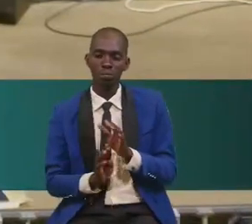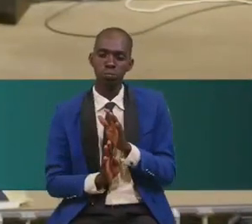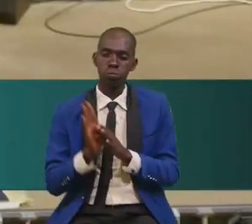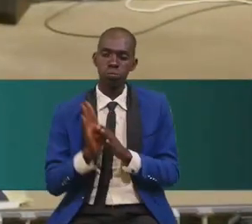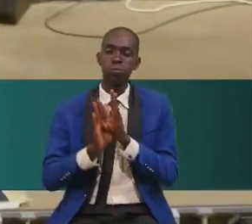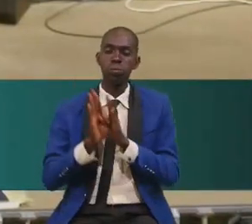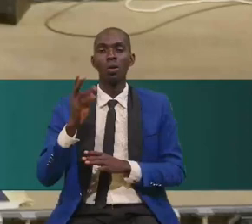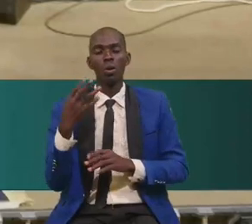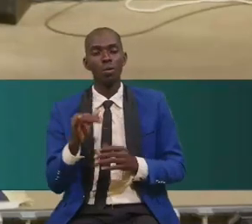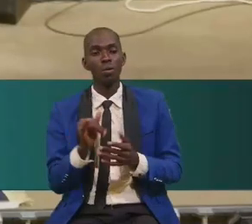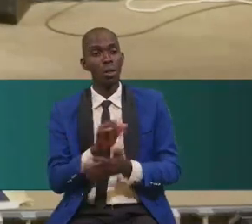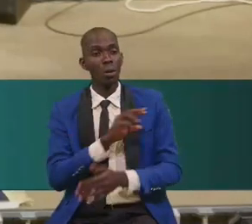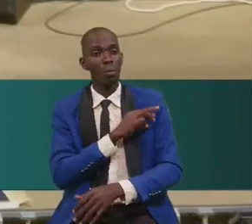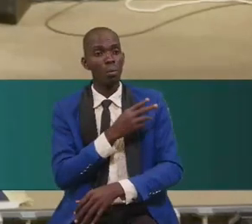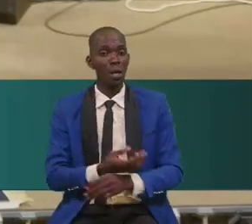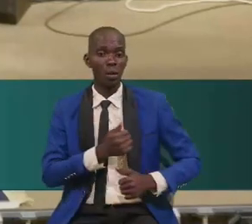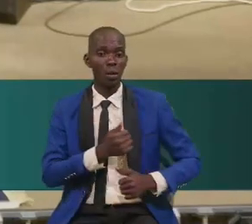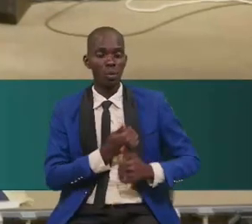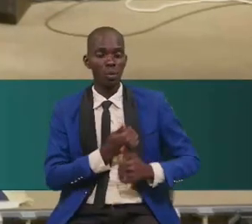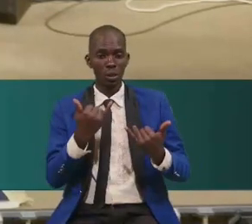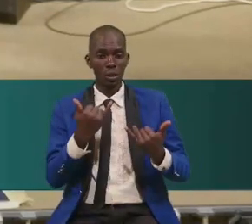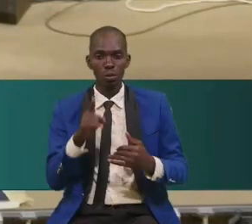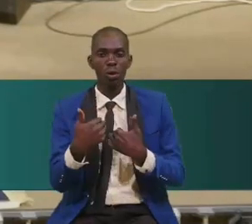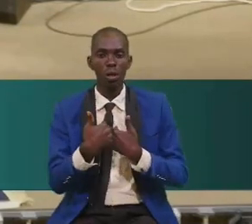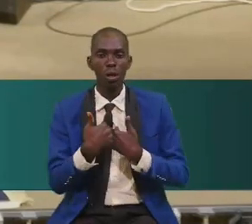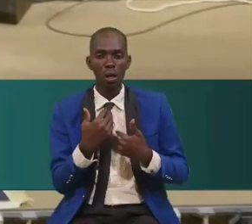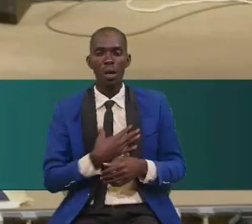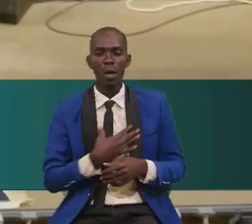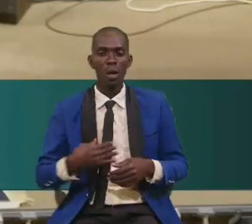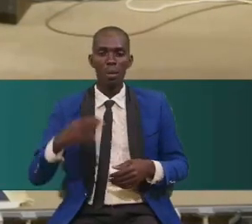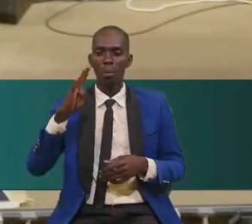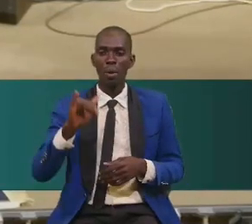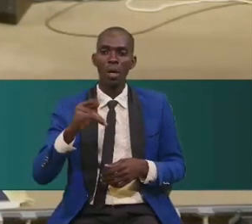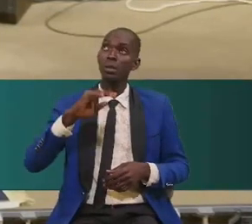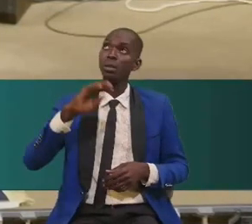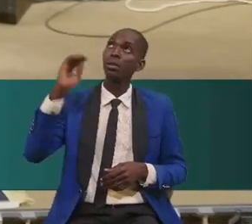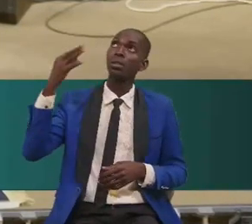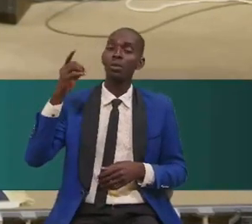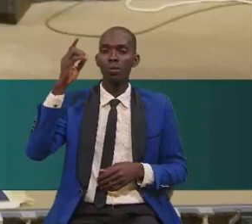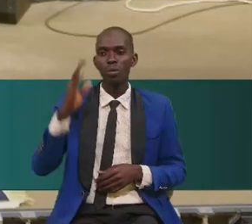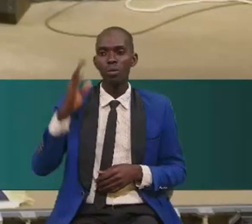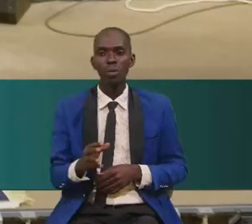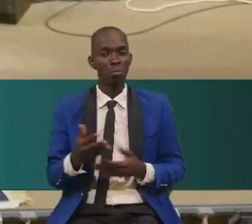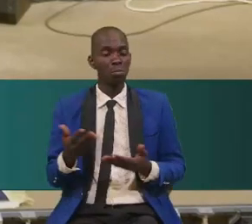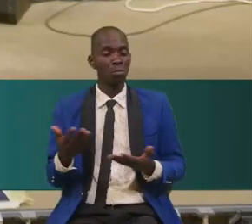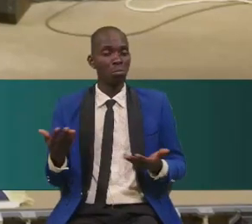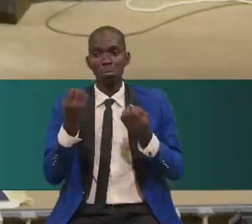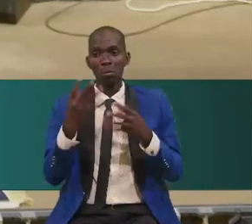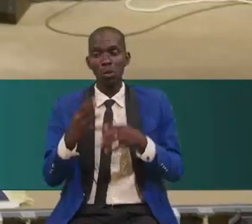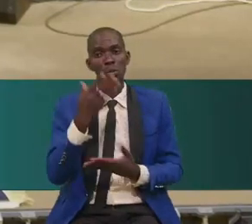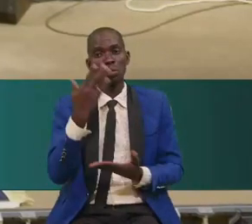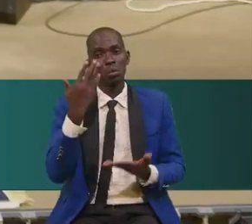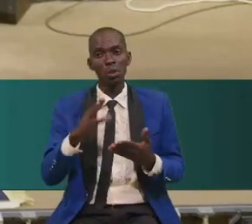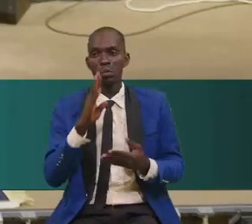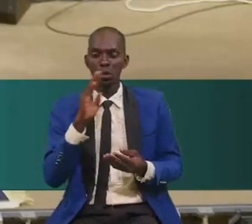armée, tu l'as maintenant. Et par la grâce de Dieu. Il y a beaucoup, les plus jeunes, dans